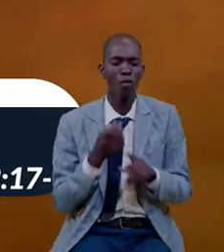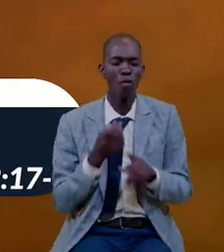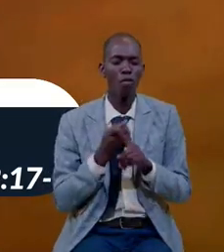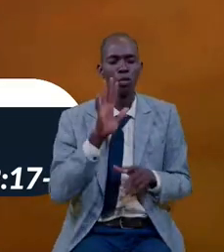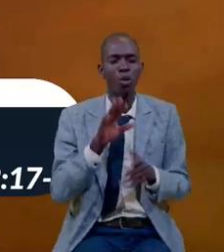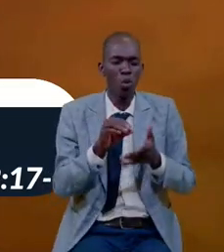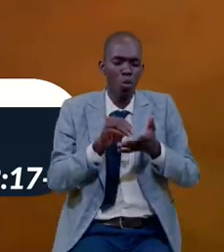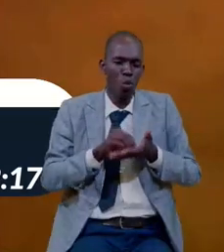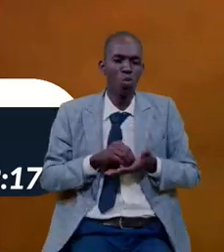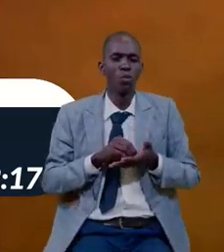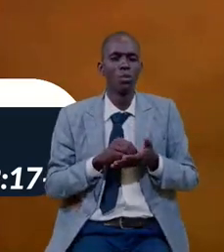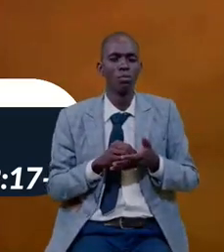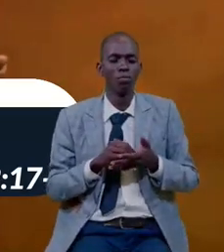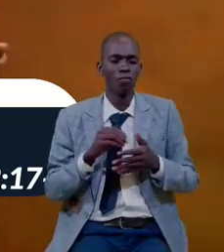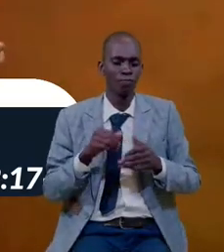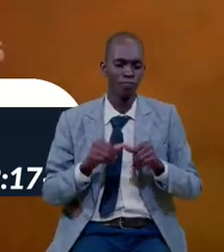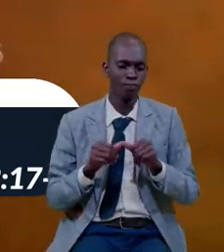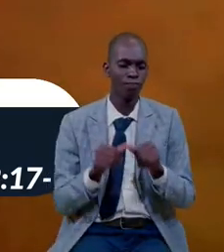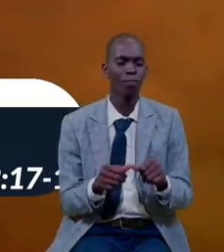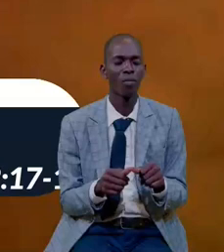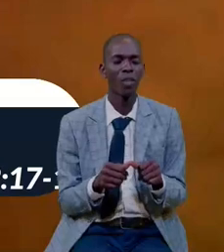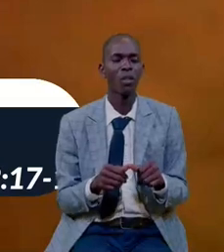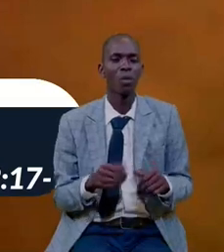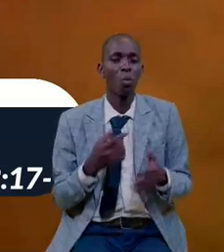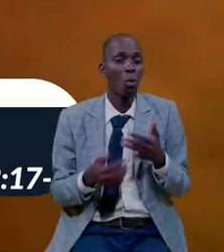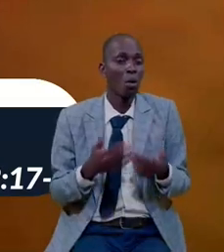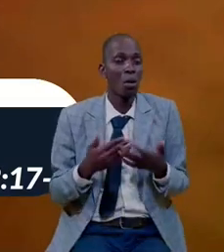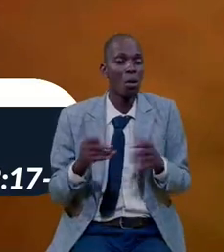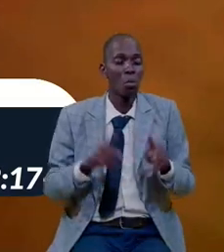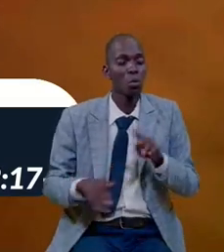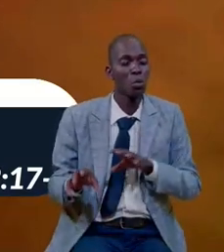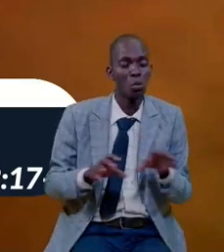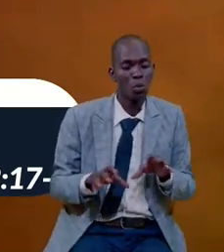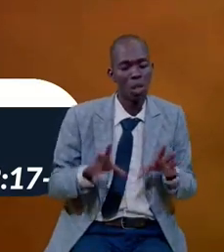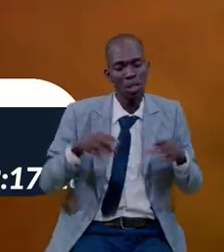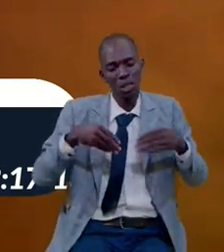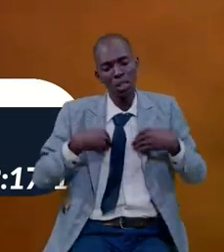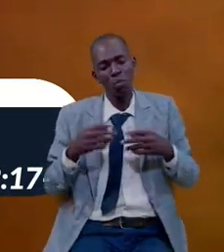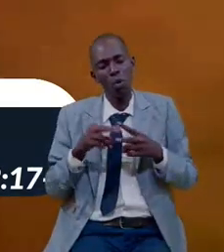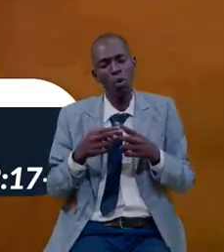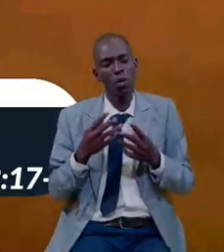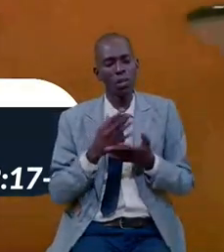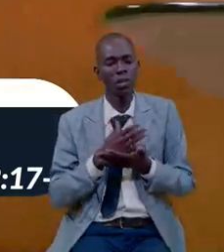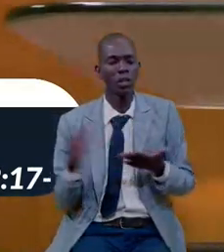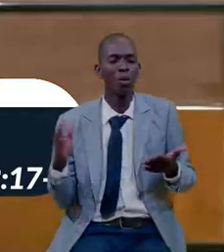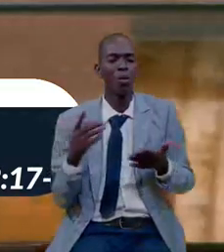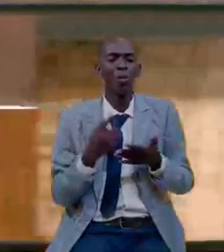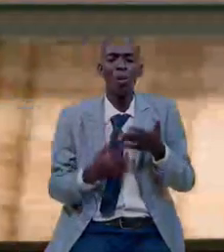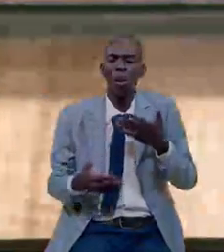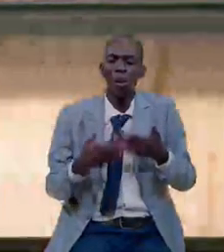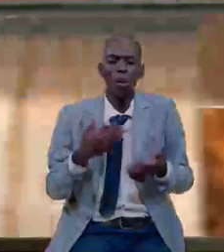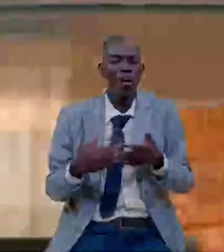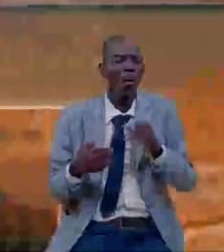de votre fermeté, quel que soit ce que les gens acceptent ou rejettent. Faut pas déchoir de votre fermeté, quel que